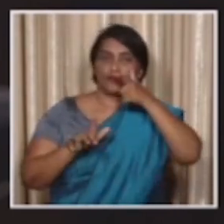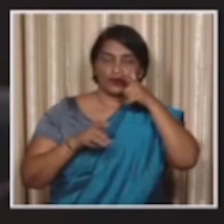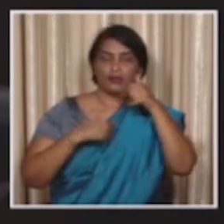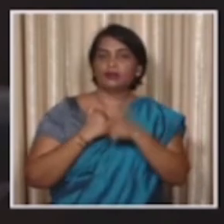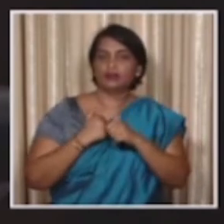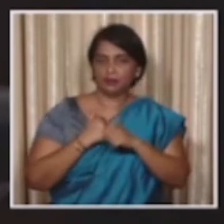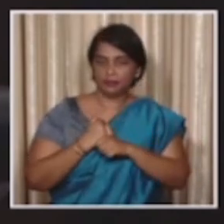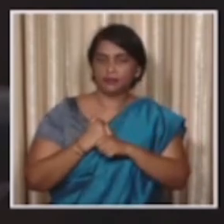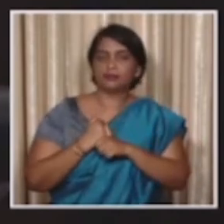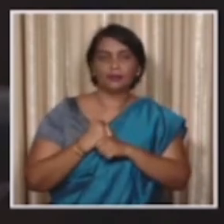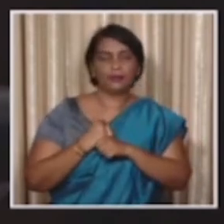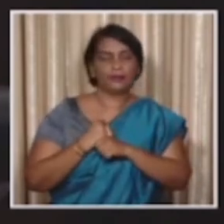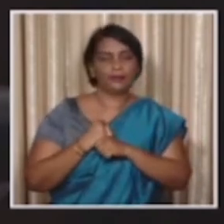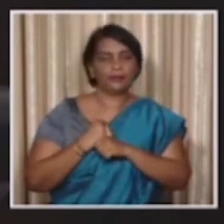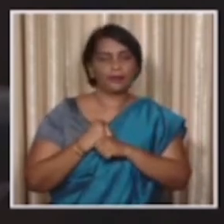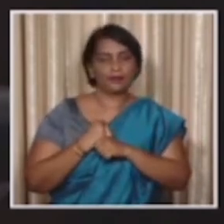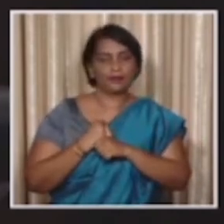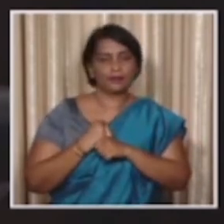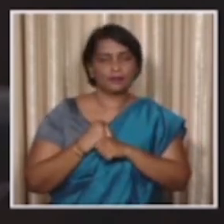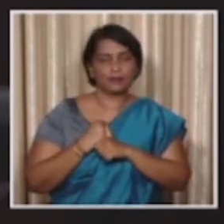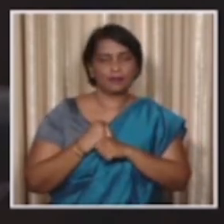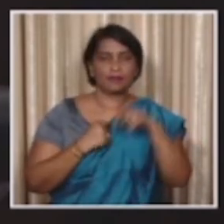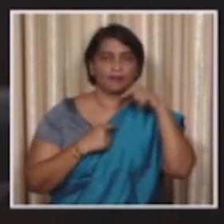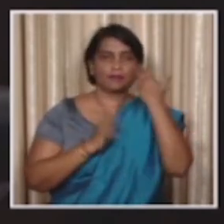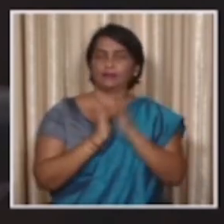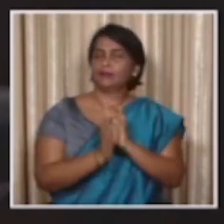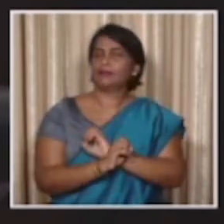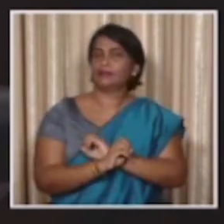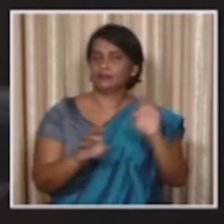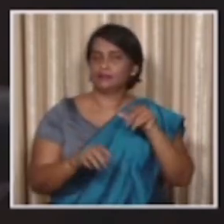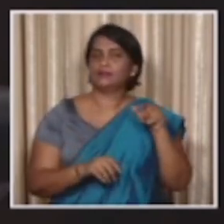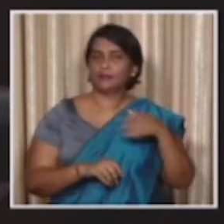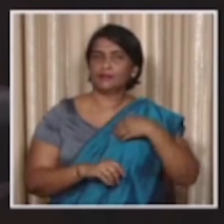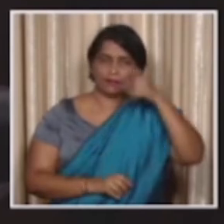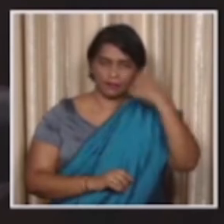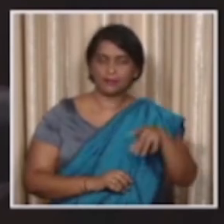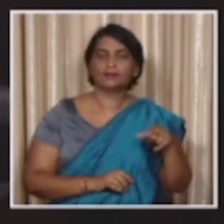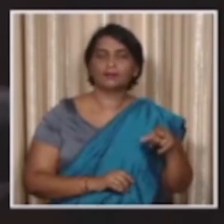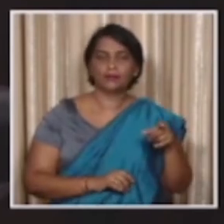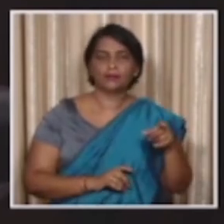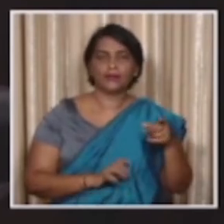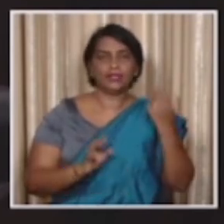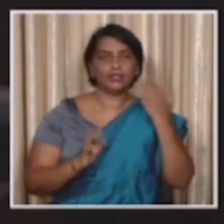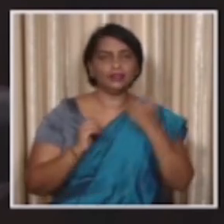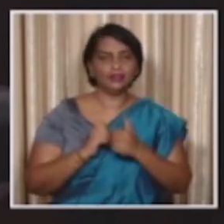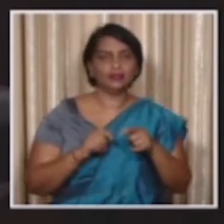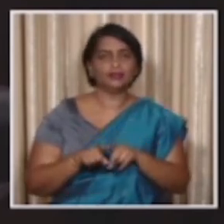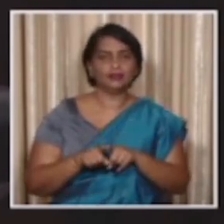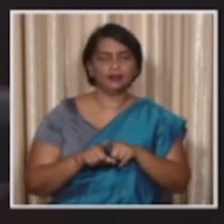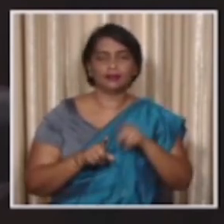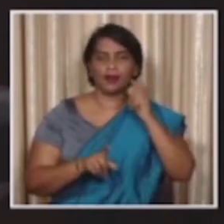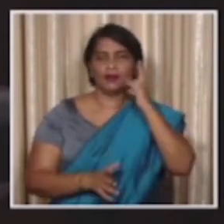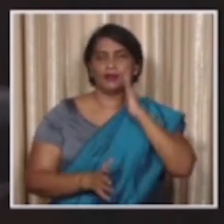ගරු කතානායකතුමා මේ ෆේස්බුක් එකේ දාලා තිබුණා. අපි දැක්කා මේ මේ මේ සංචාරක කොයි